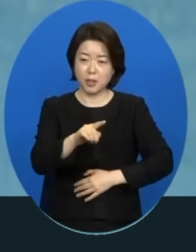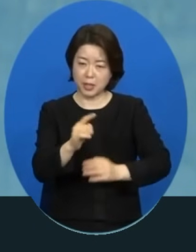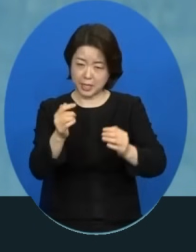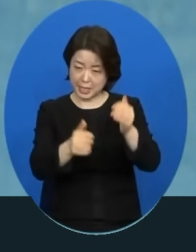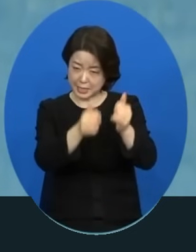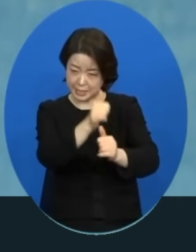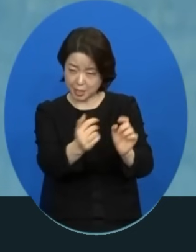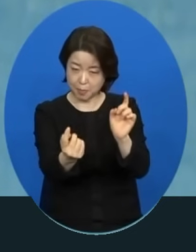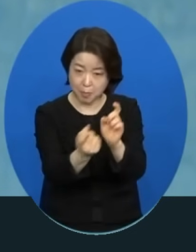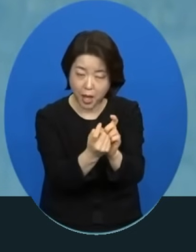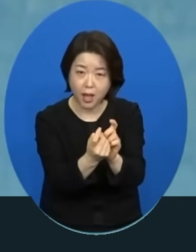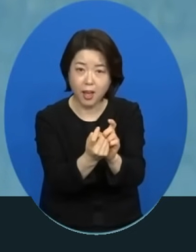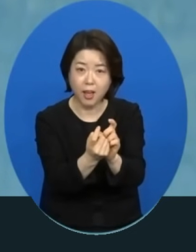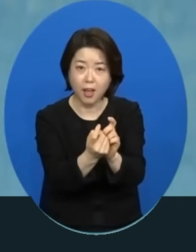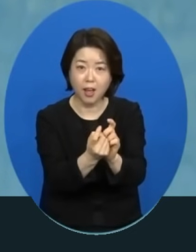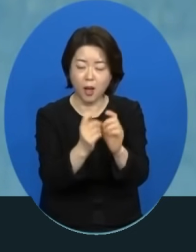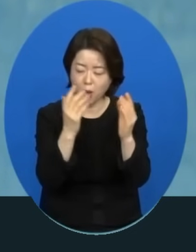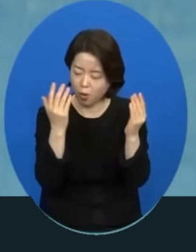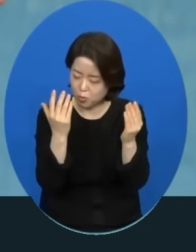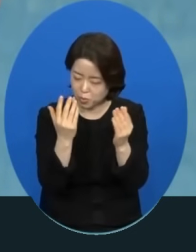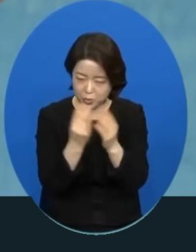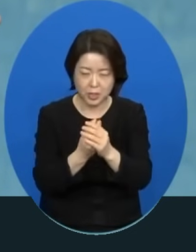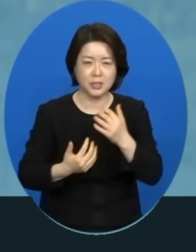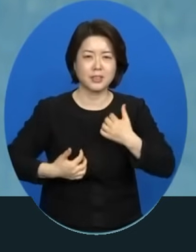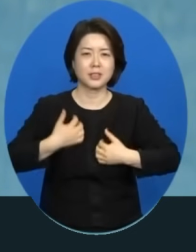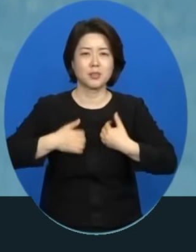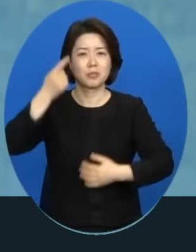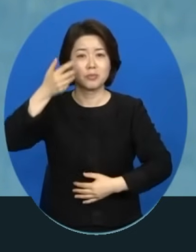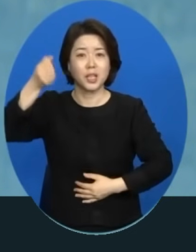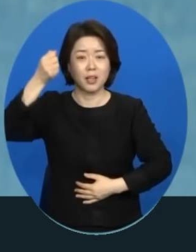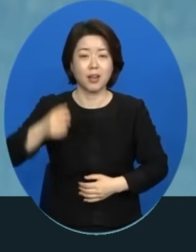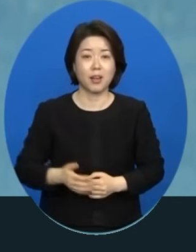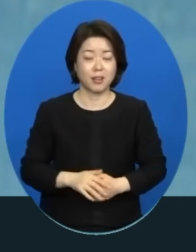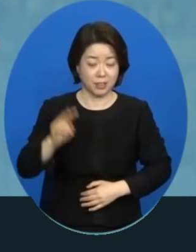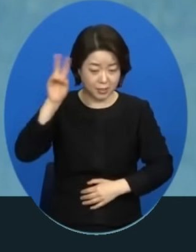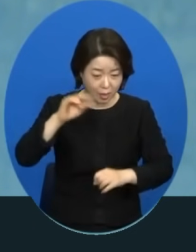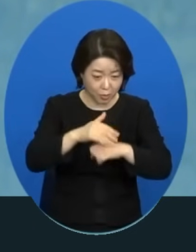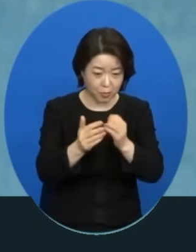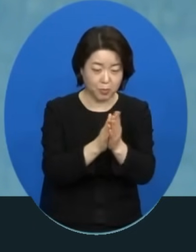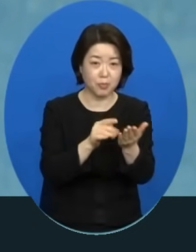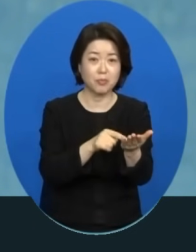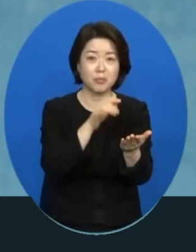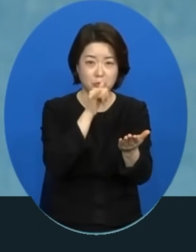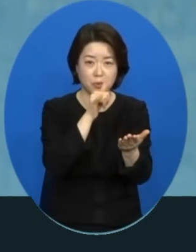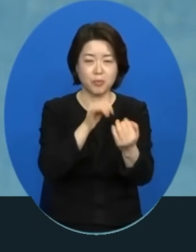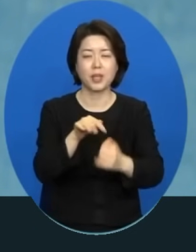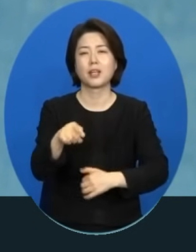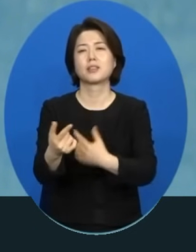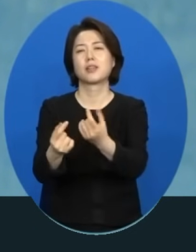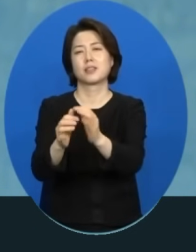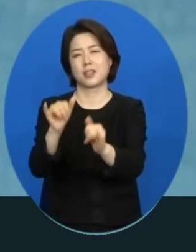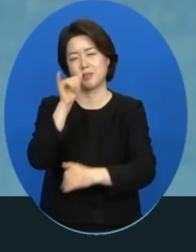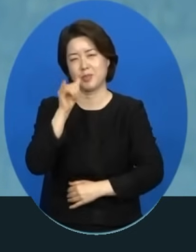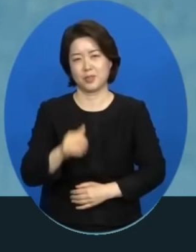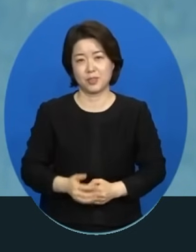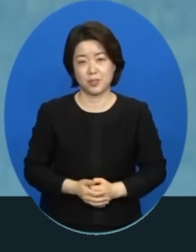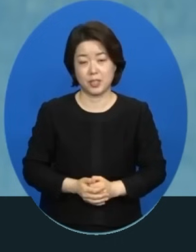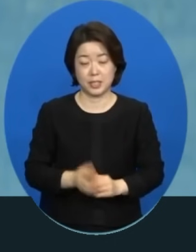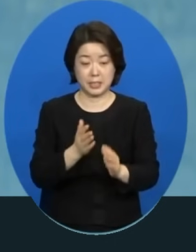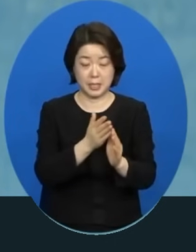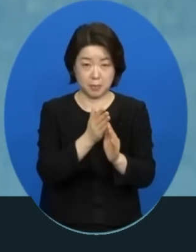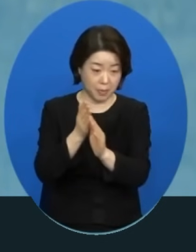여러 가지 시험을 만나거든 온전히 기쁘게 여기라 이 야고보서 얘기 아닙니까? 그런 사람이 있었어요. 근데 다른